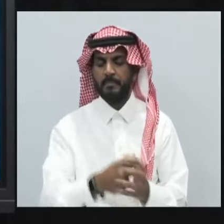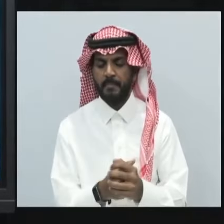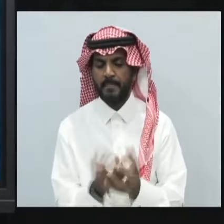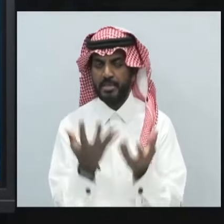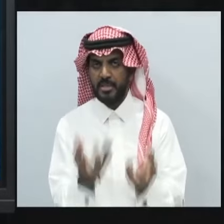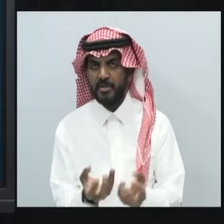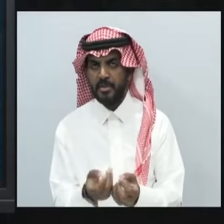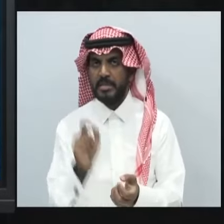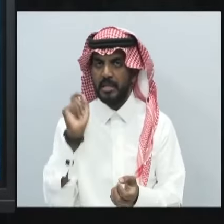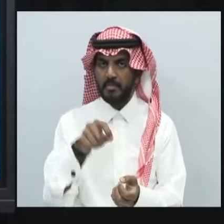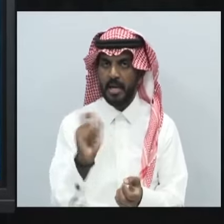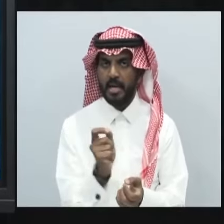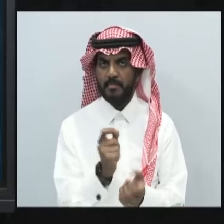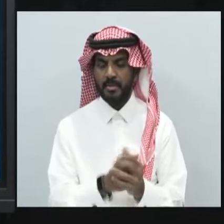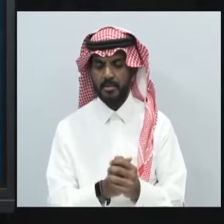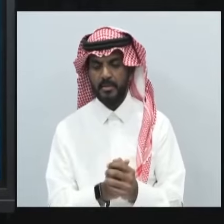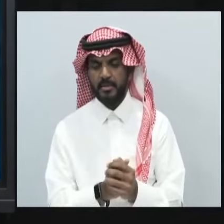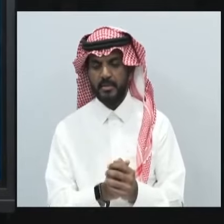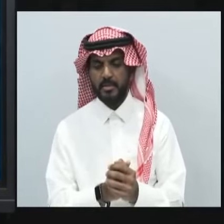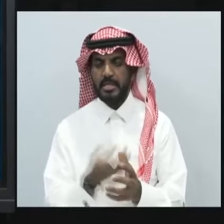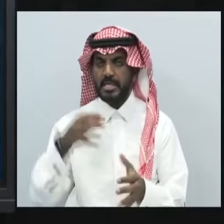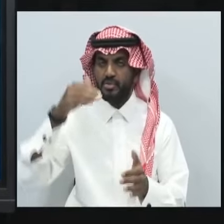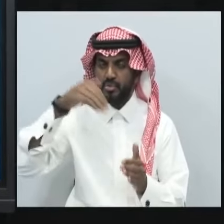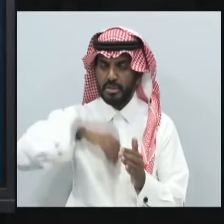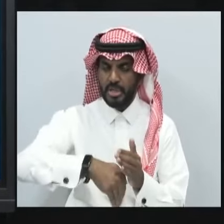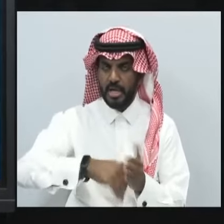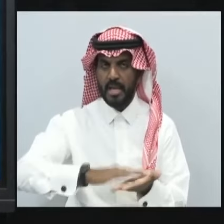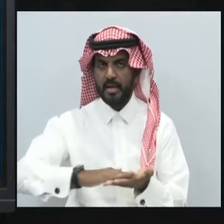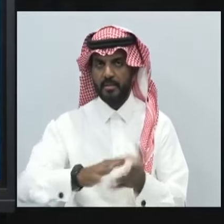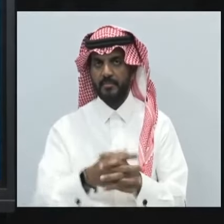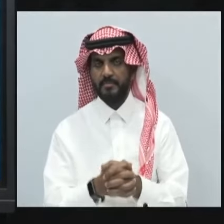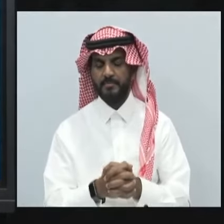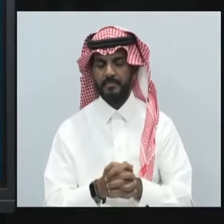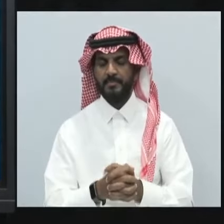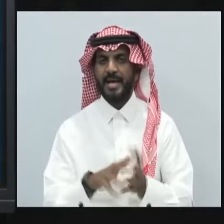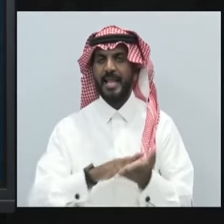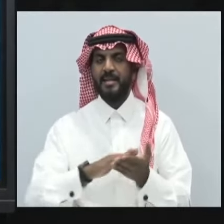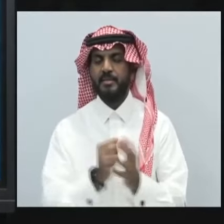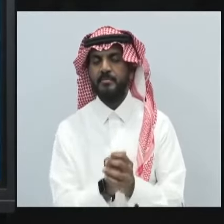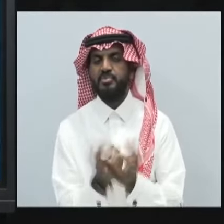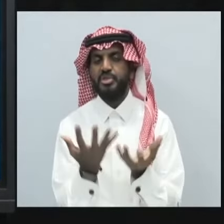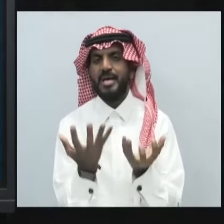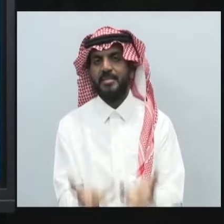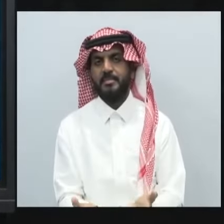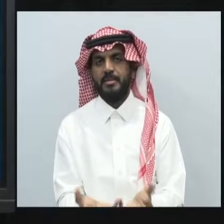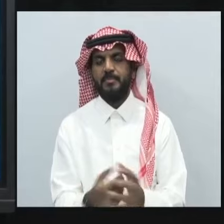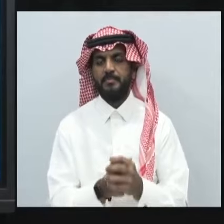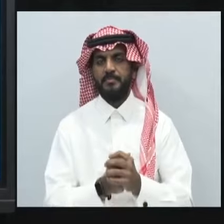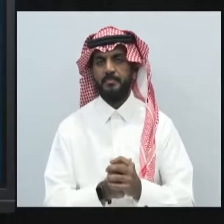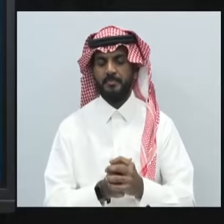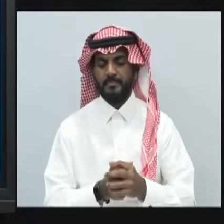ترمي قلمك مثلا فهو يسقط باتجاه الارض وبالتالي الارض استطاعت ان تقوم بجذب